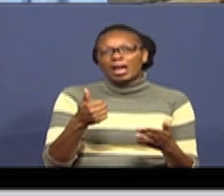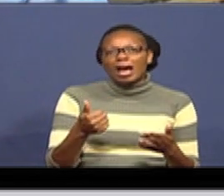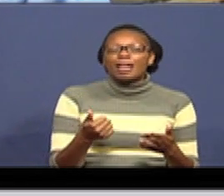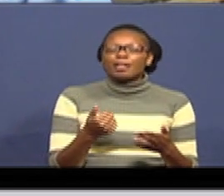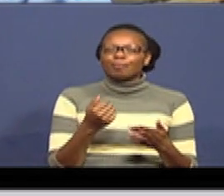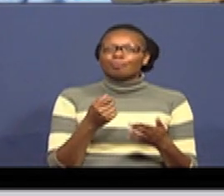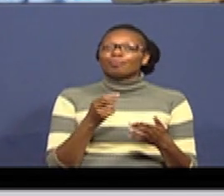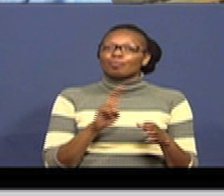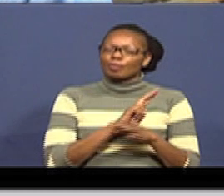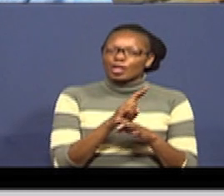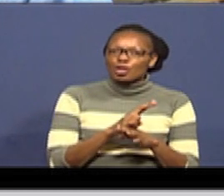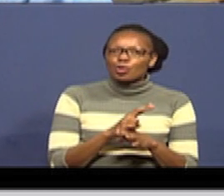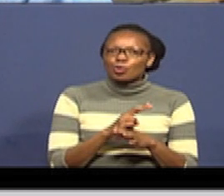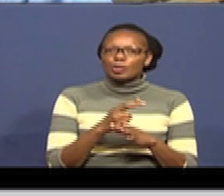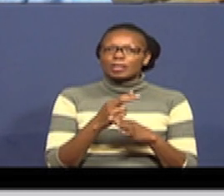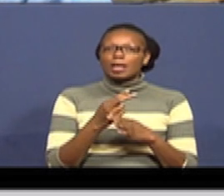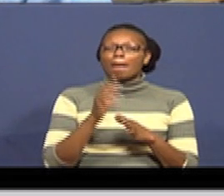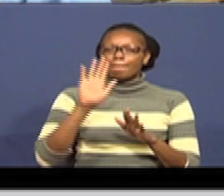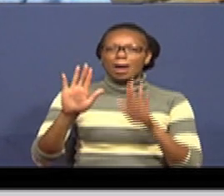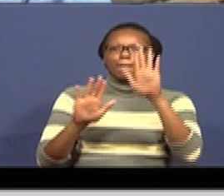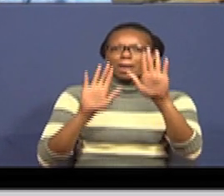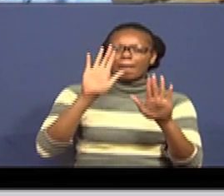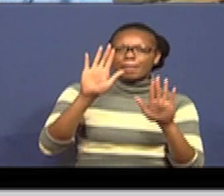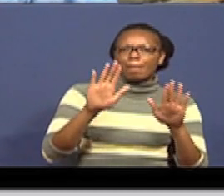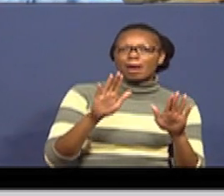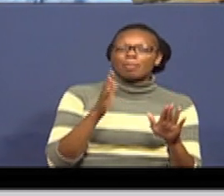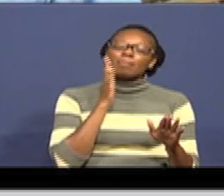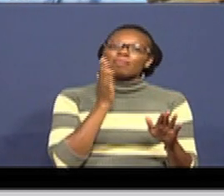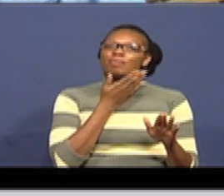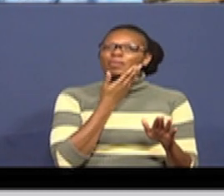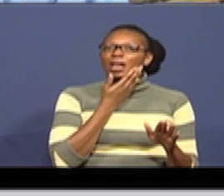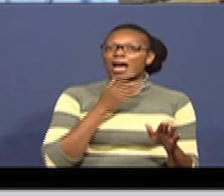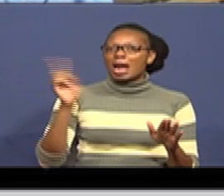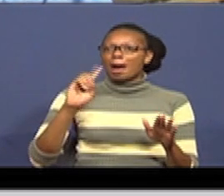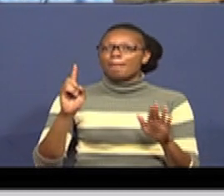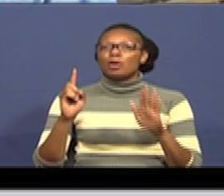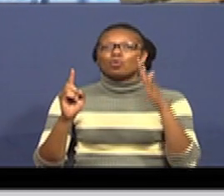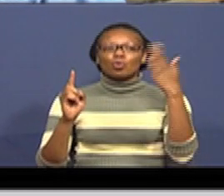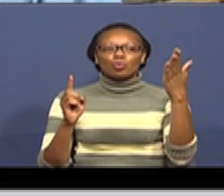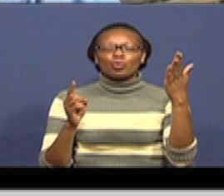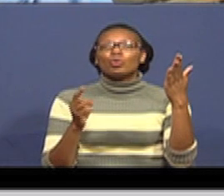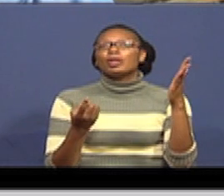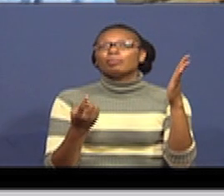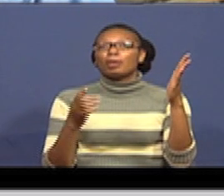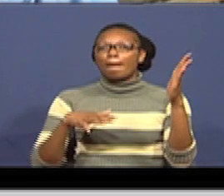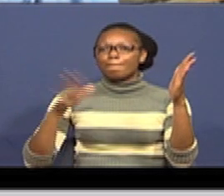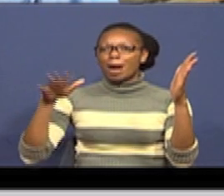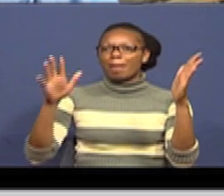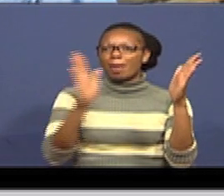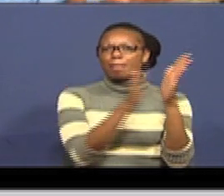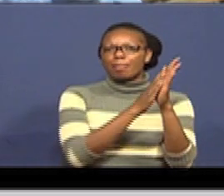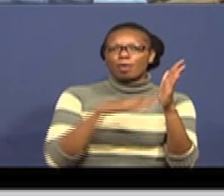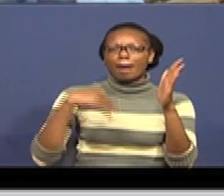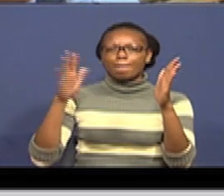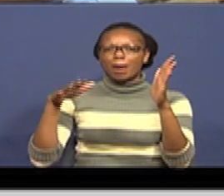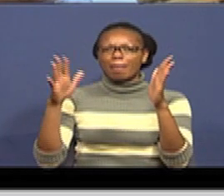hivyo. Wadudu kama thrips. Thrips unatumia stickers za blue ambazo pia zina attract thrips